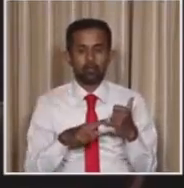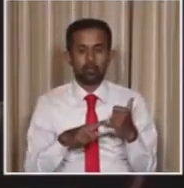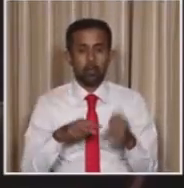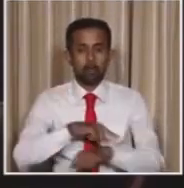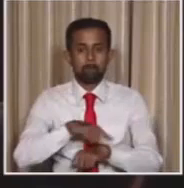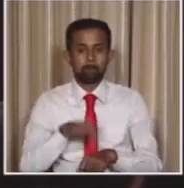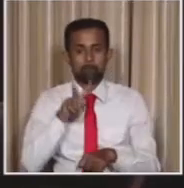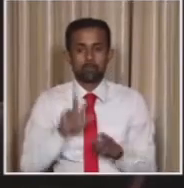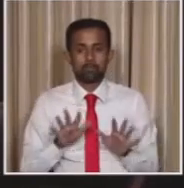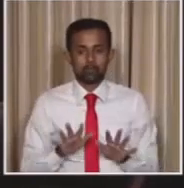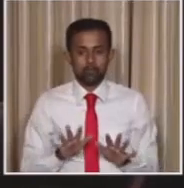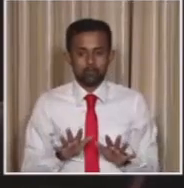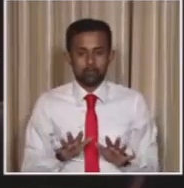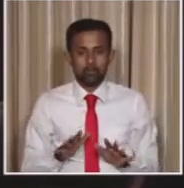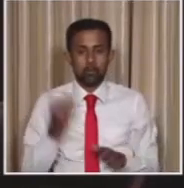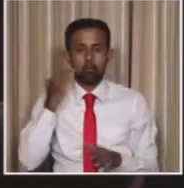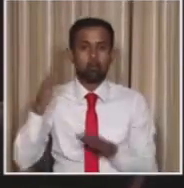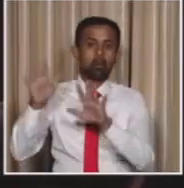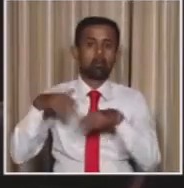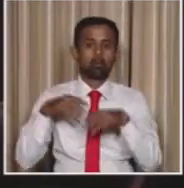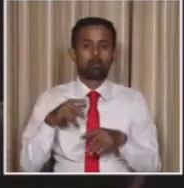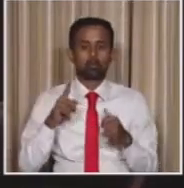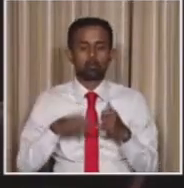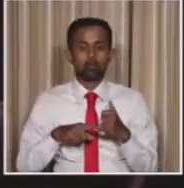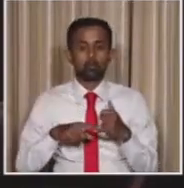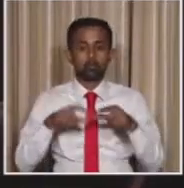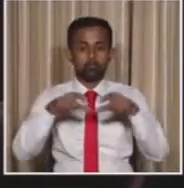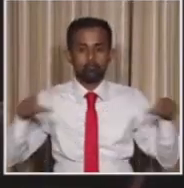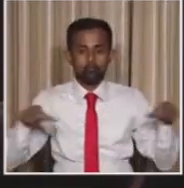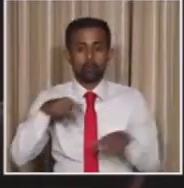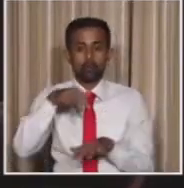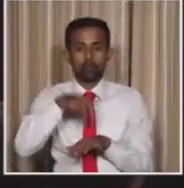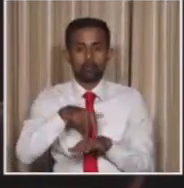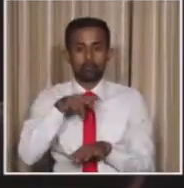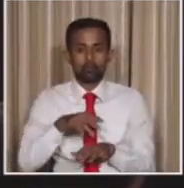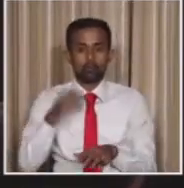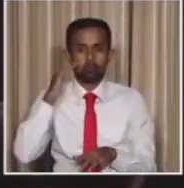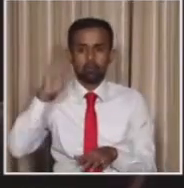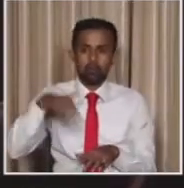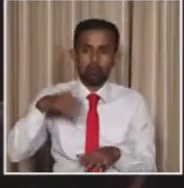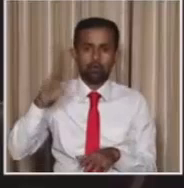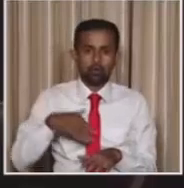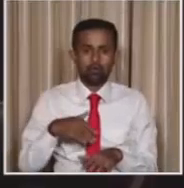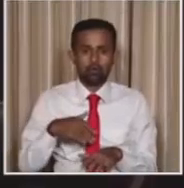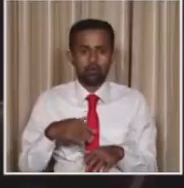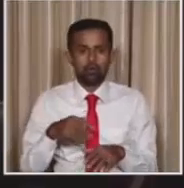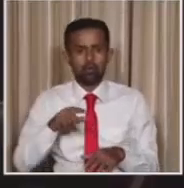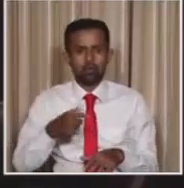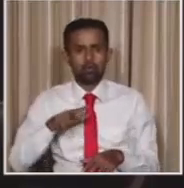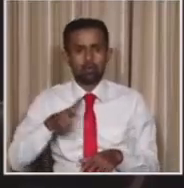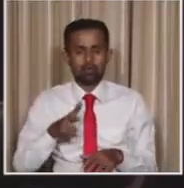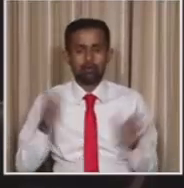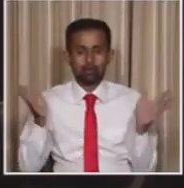දෙකක් ඉඳලා තියෙනවා. සෙනග එනකම් පය දෙකක් උමාය බන්ට් එක උඩට වෙලා ඉඳලා තියෙනවා. සෙනග ටිකක් බොහොම අමාරුවෙන් 7-800ක් එකතු කරගෙන